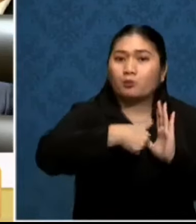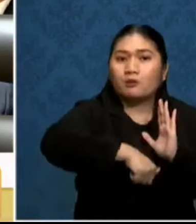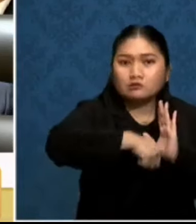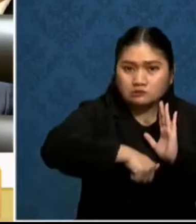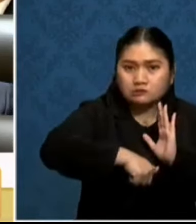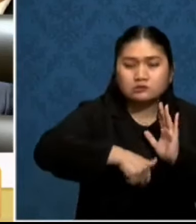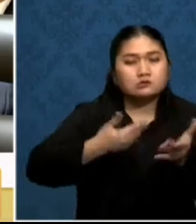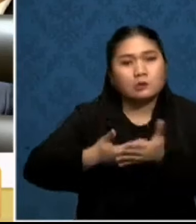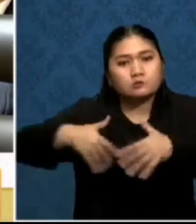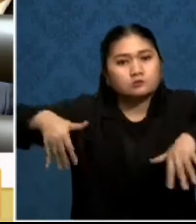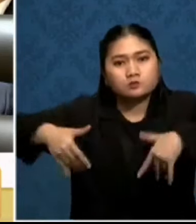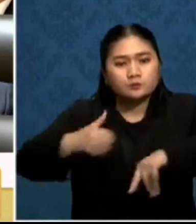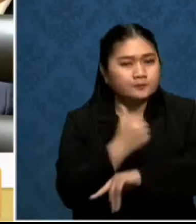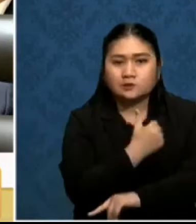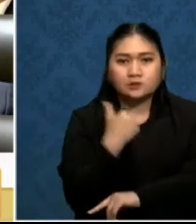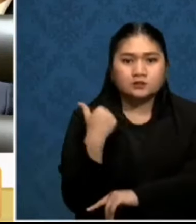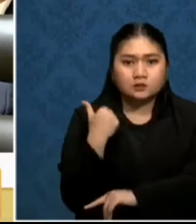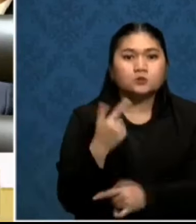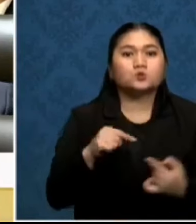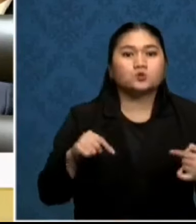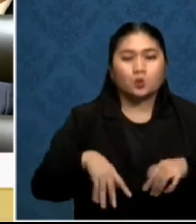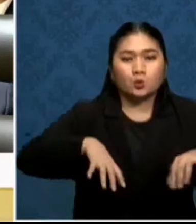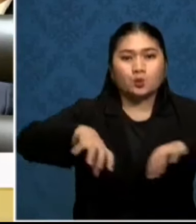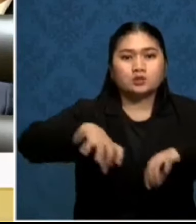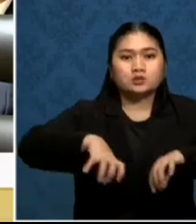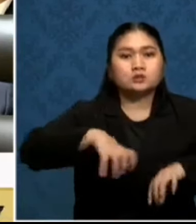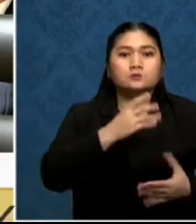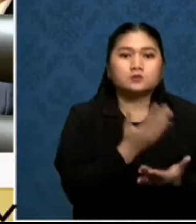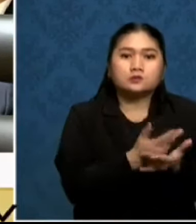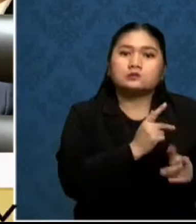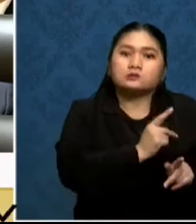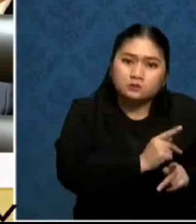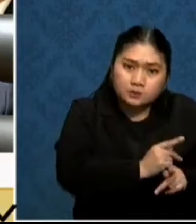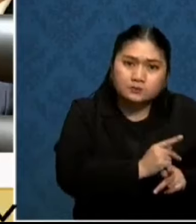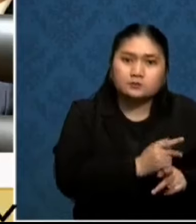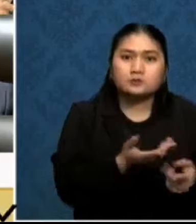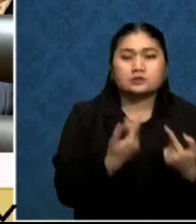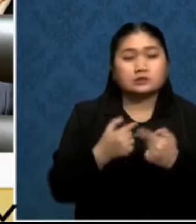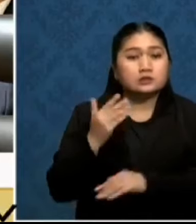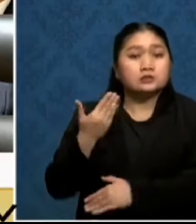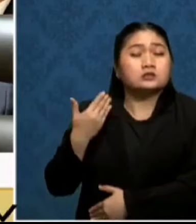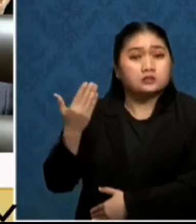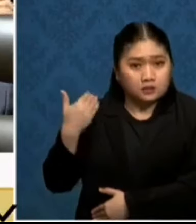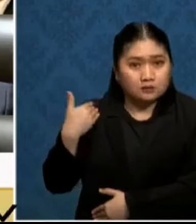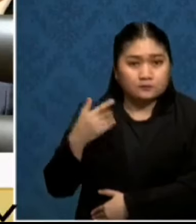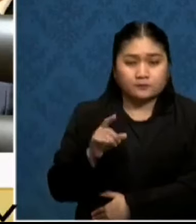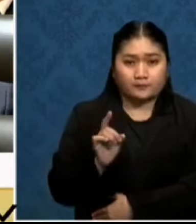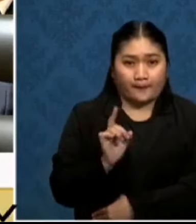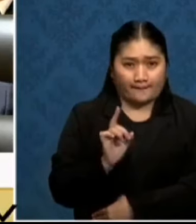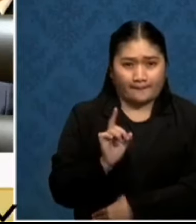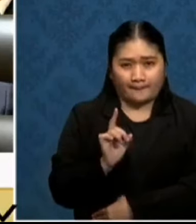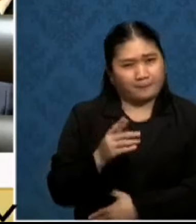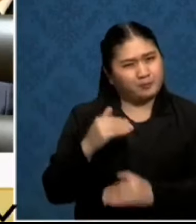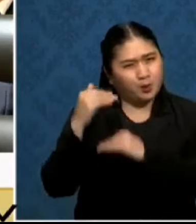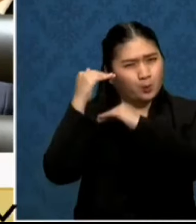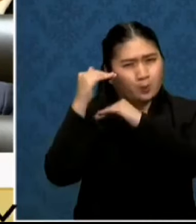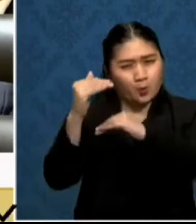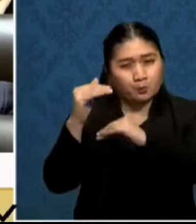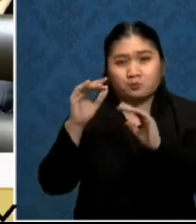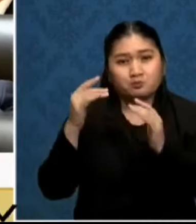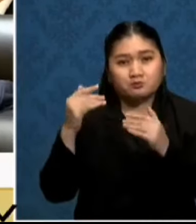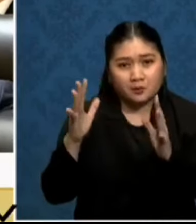อื่นโดยเป็นแหล่งเงินจากการจัดเก็บรายได้ที่เดิมไม่ได้กำหนดไว้